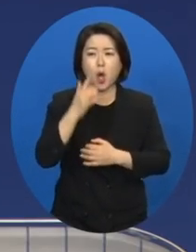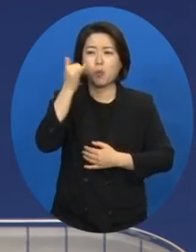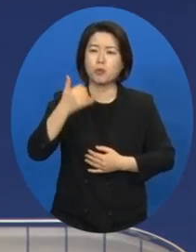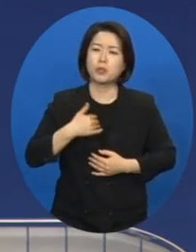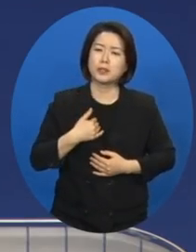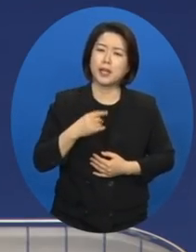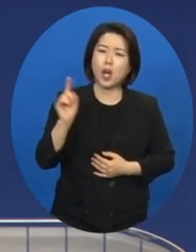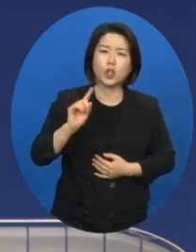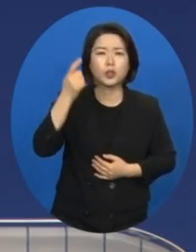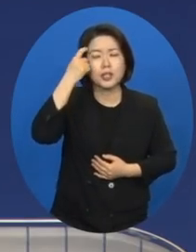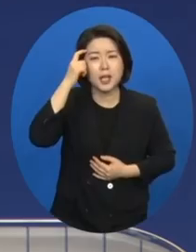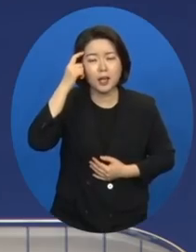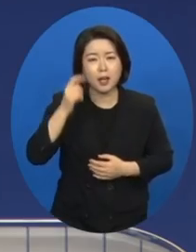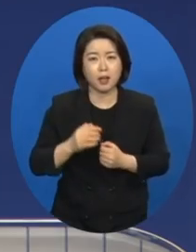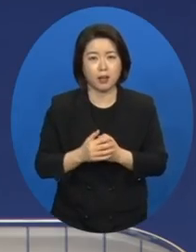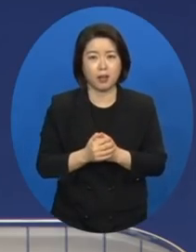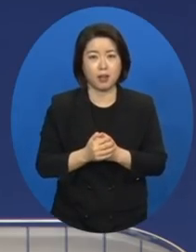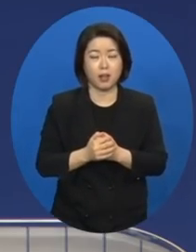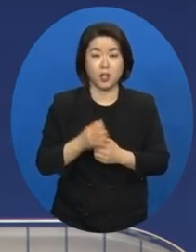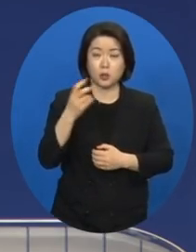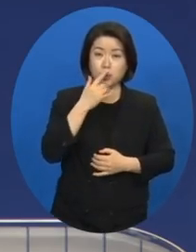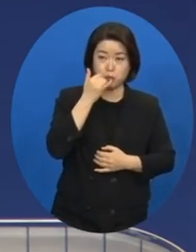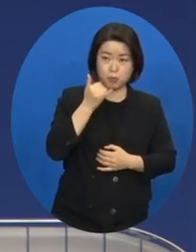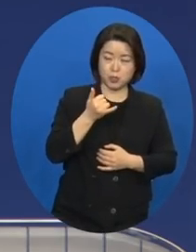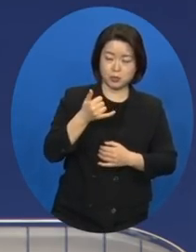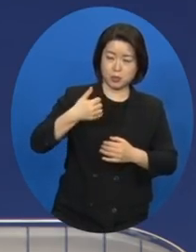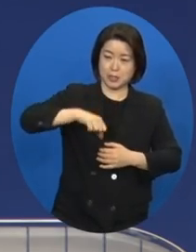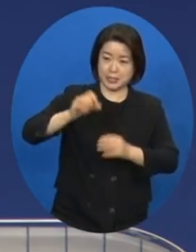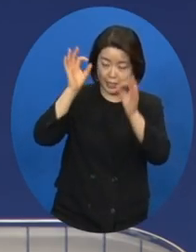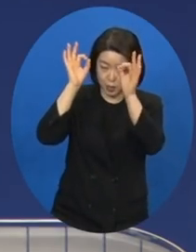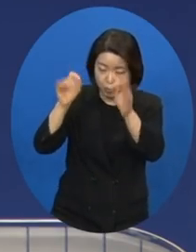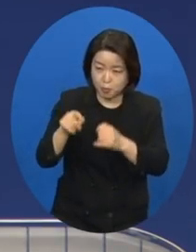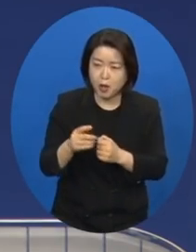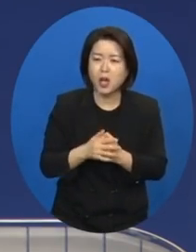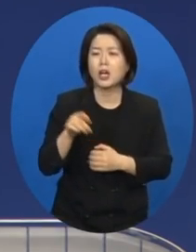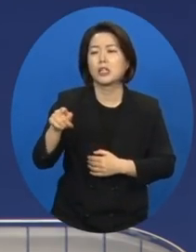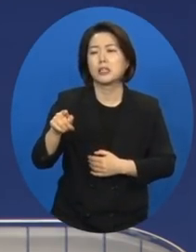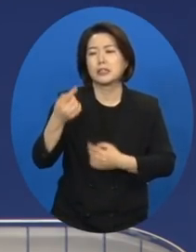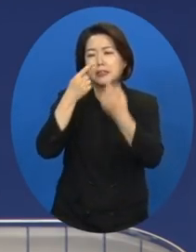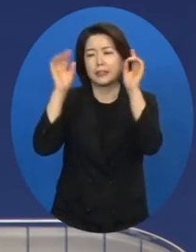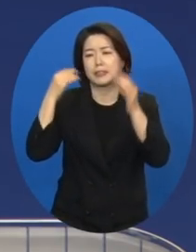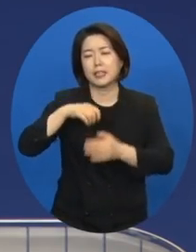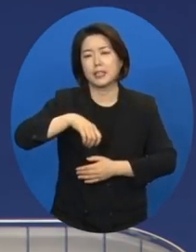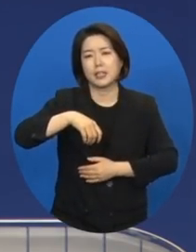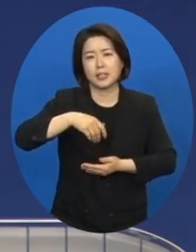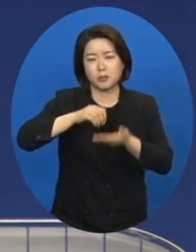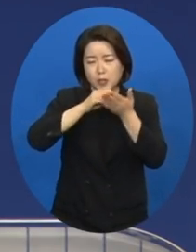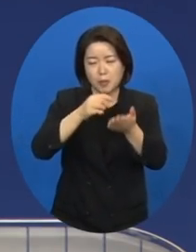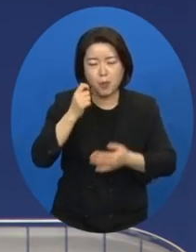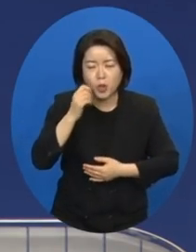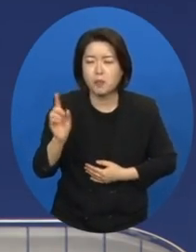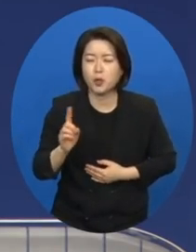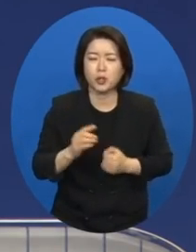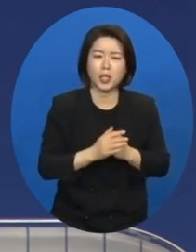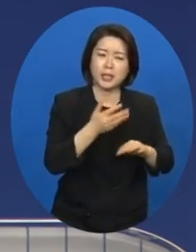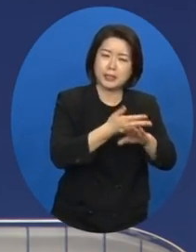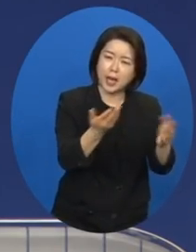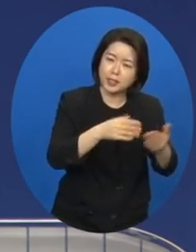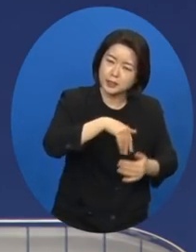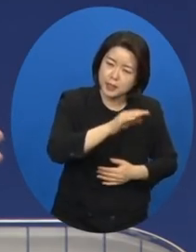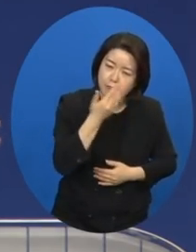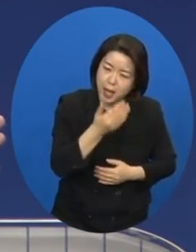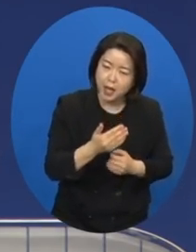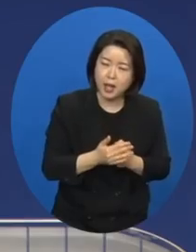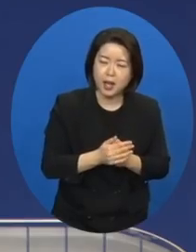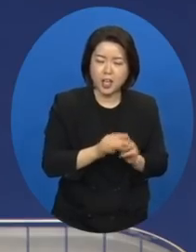생각할까? 부모님도 자녀를 보면서 이 자녀가 대학을 가지 못하면 어떡할까? 혹은 다른 일을 찾아갈 수 있을까? 여러 가지 부모